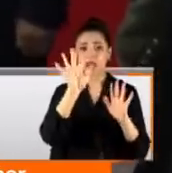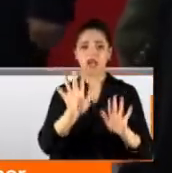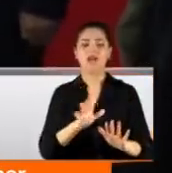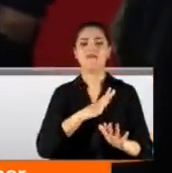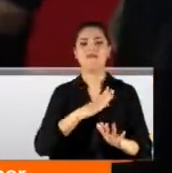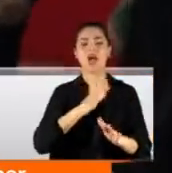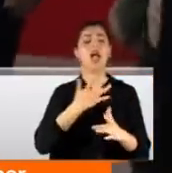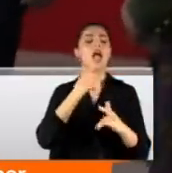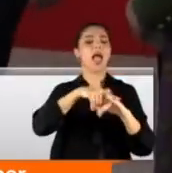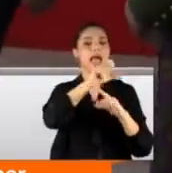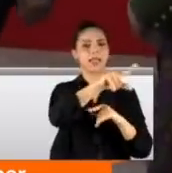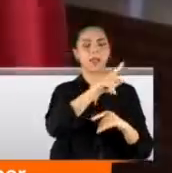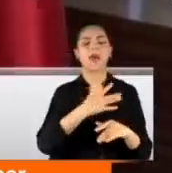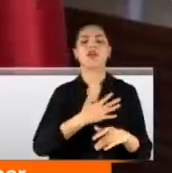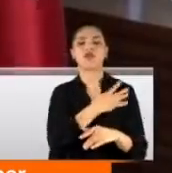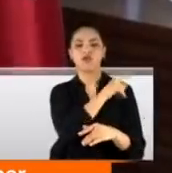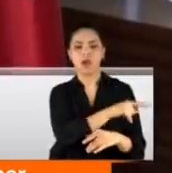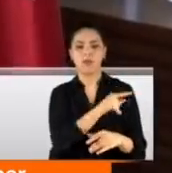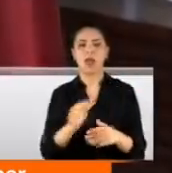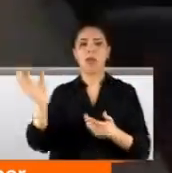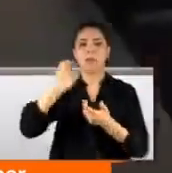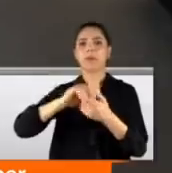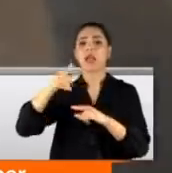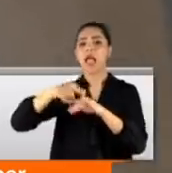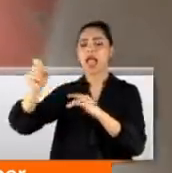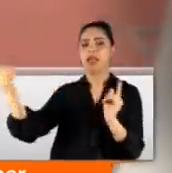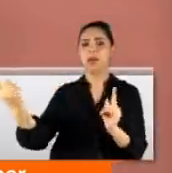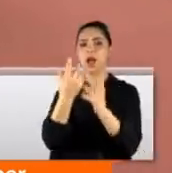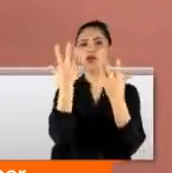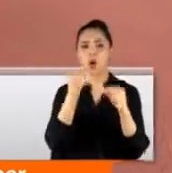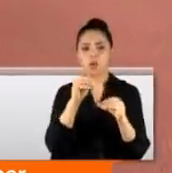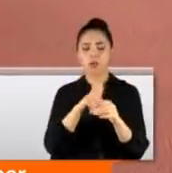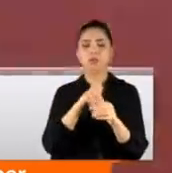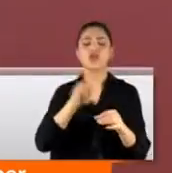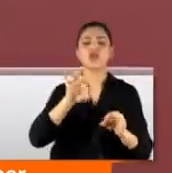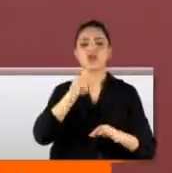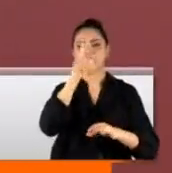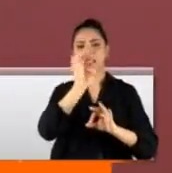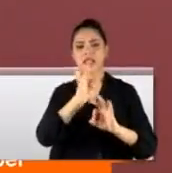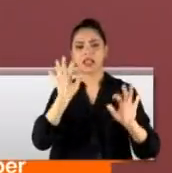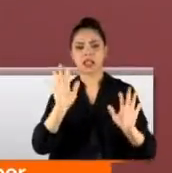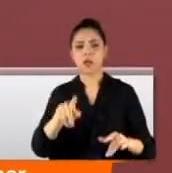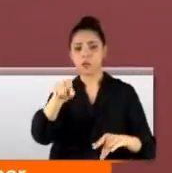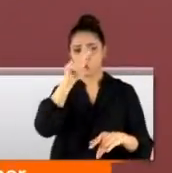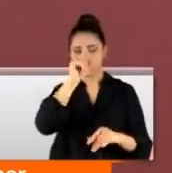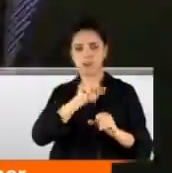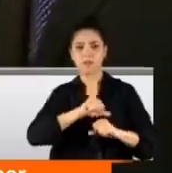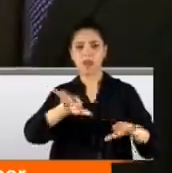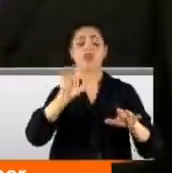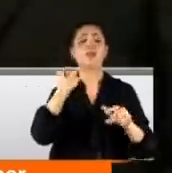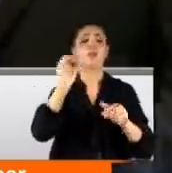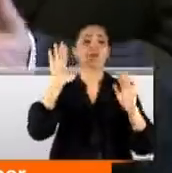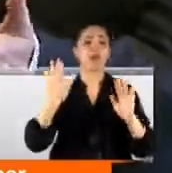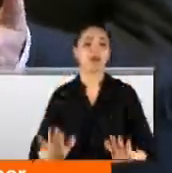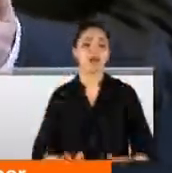de CHP'liler de ittifak ortağı İyi Parti ile karşı karşıya gelmemek için şimdilik sessiz. Artık bu tweet atıldığı günde kalmıştır.